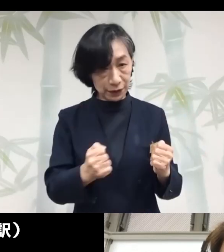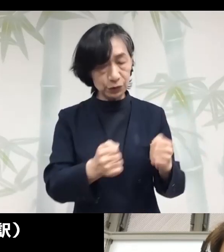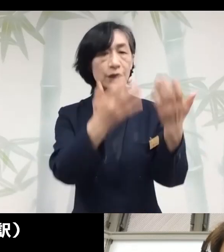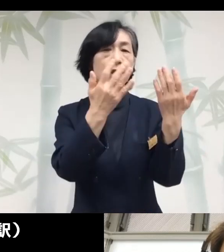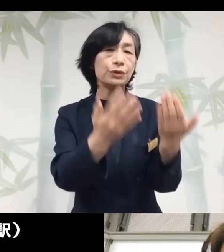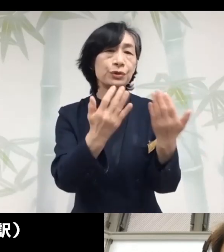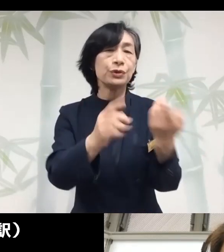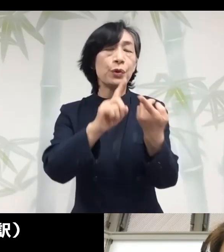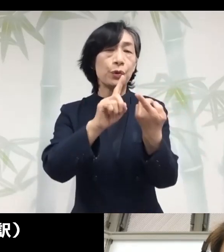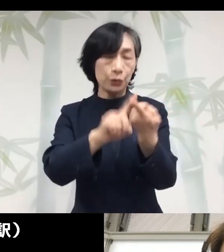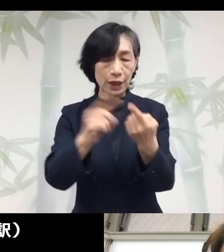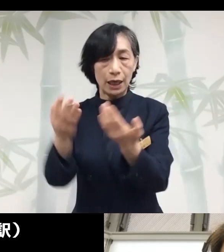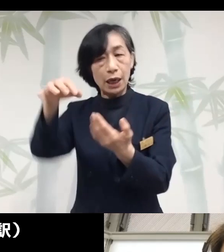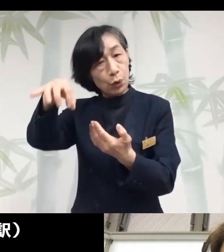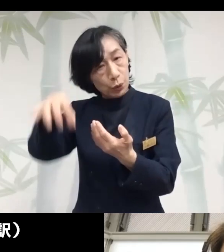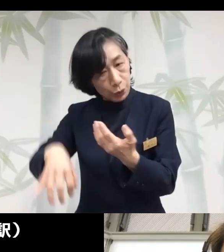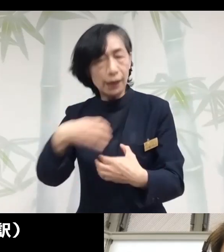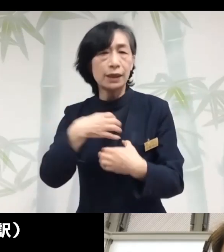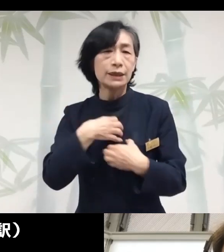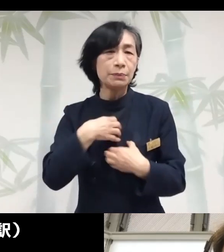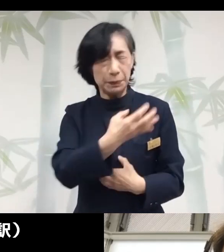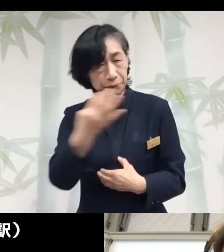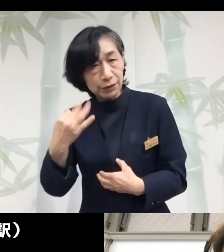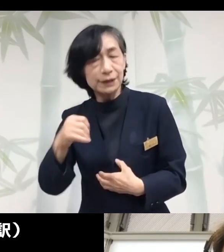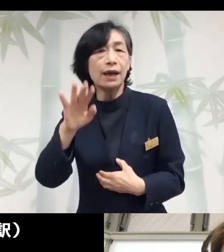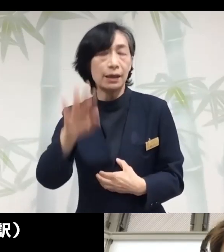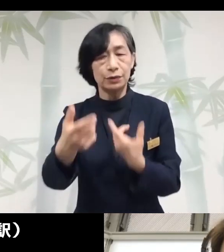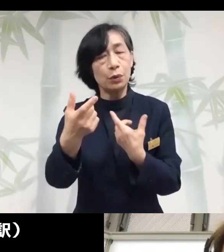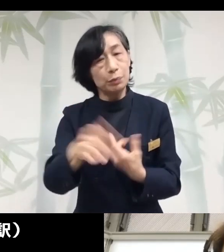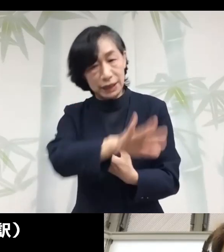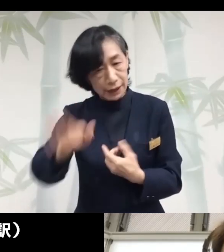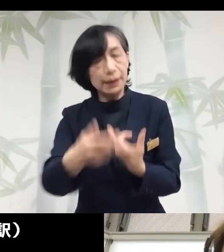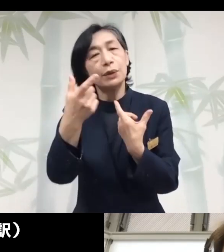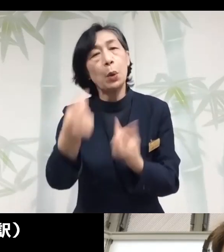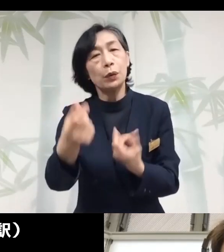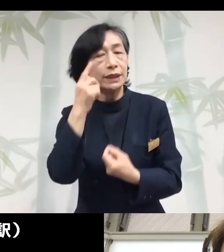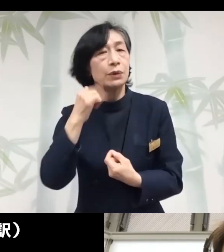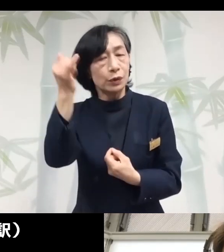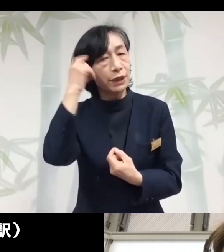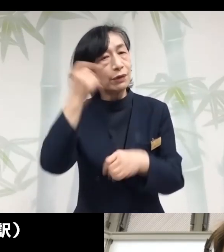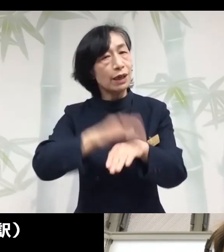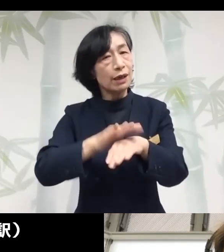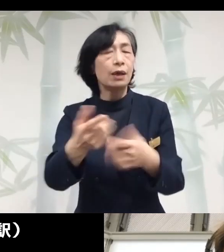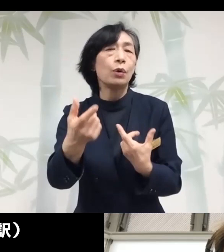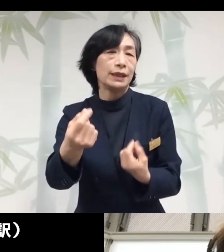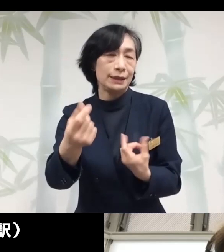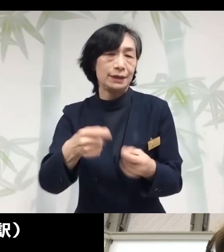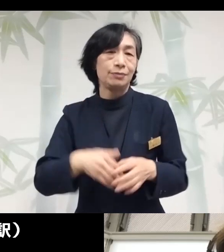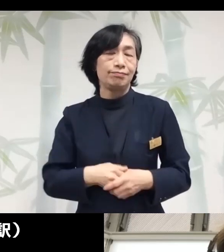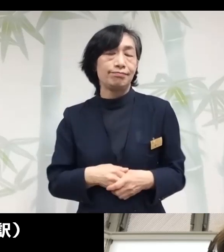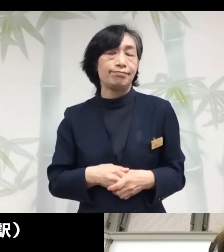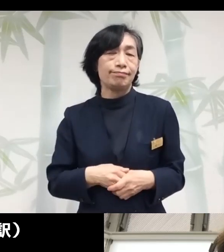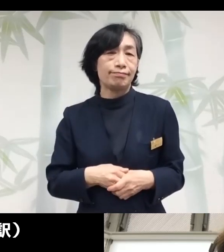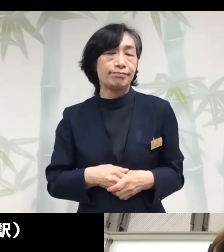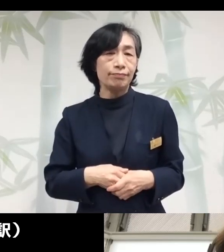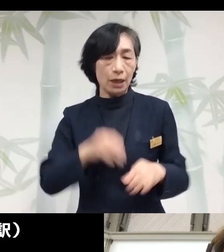ね、学校とか、心配なところ相当あるんで、同じようにやっぱり多くの保護者の皆さんが感じていただいていると思います。で、オ